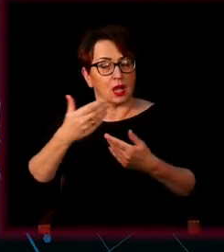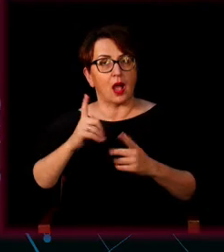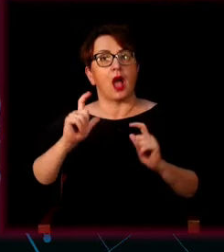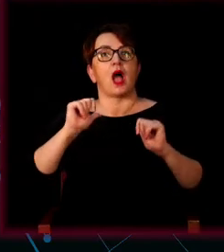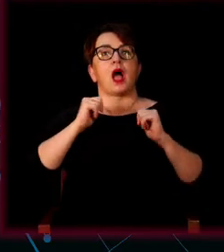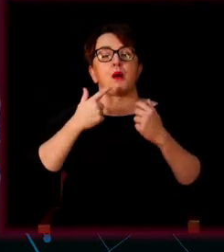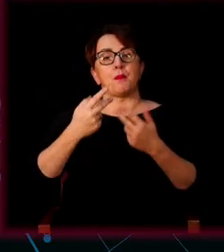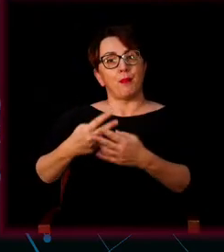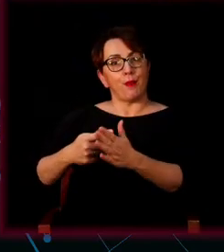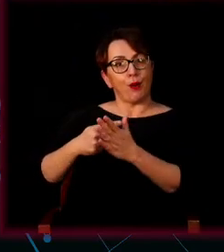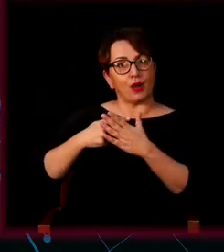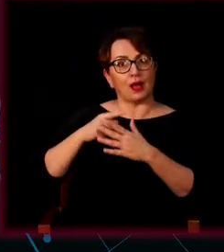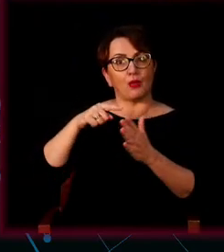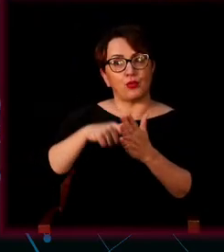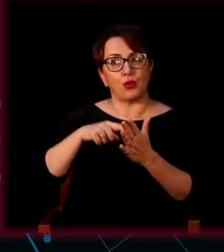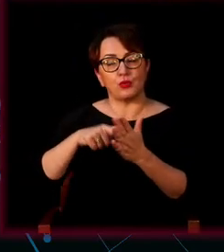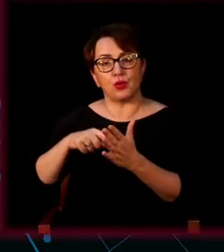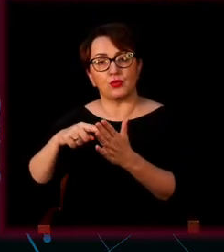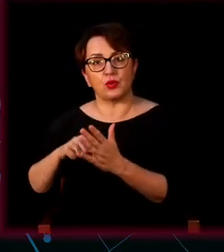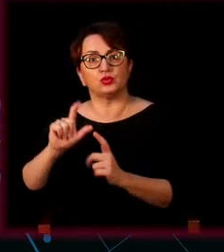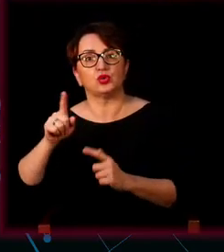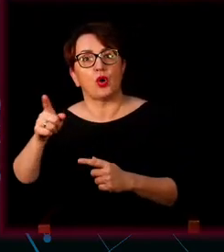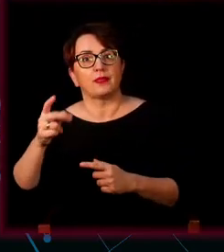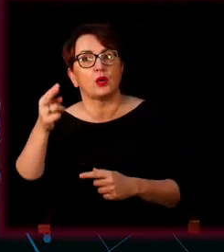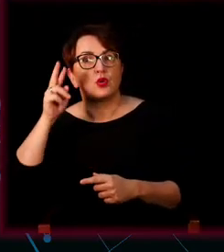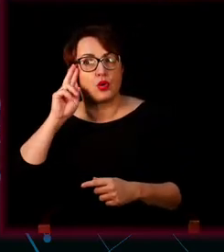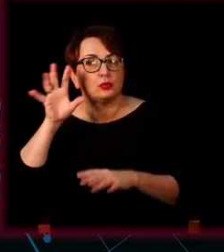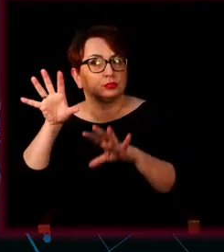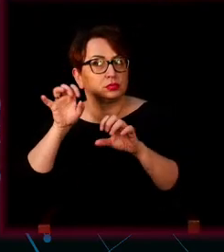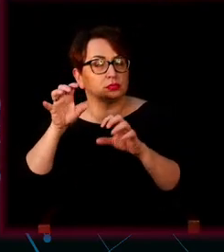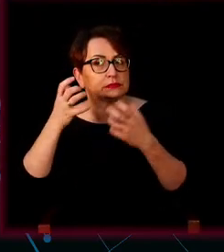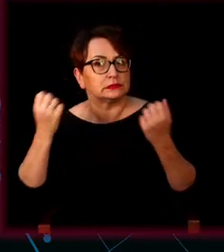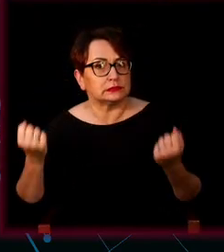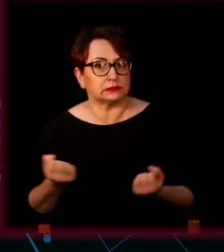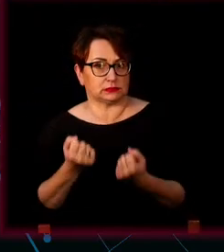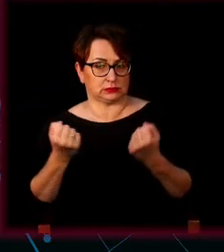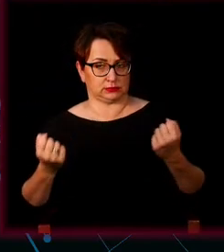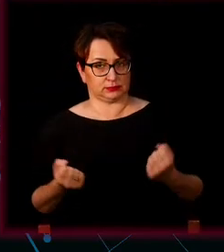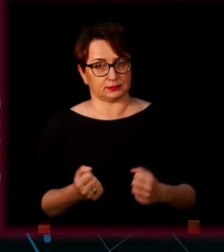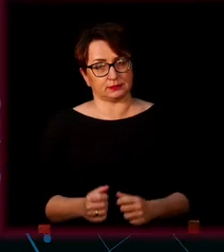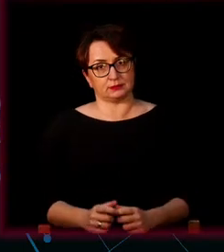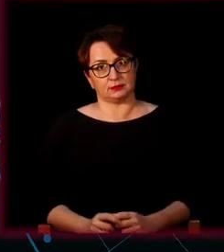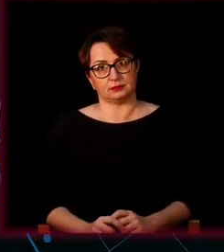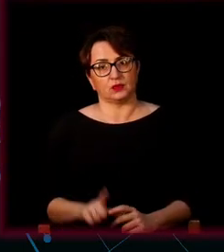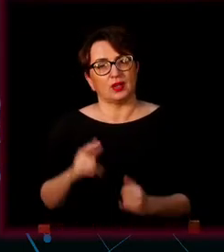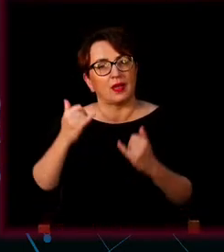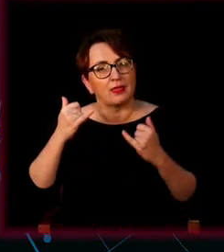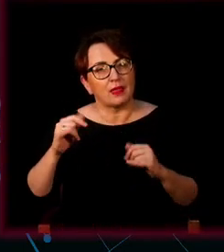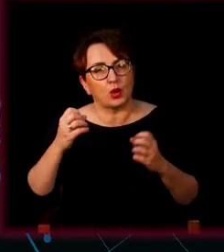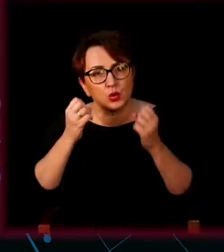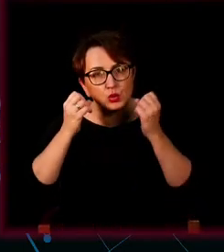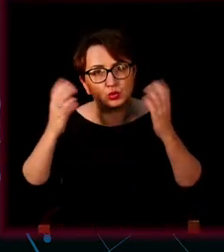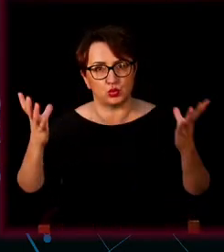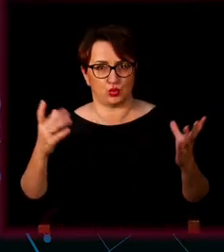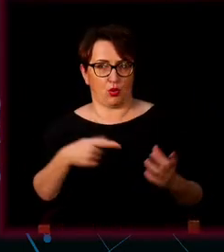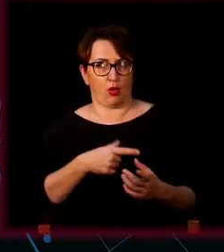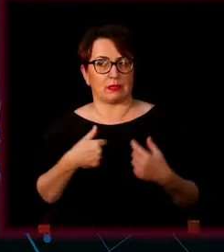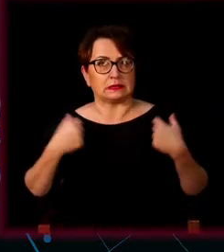odsłonić nam, czytelnikom, również to, co on stara się zrozumieć, tą inną kulturę, którą stara